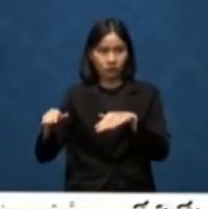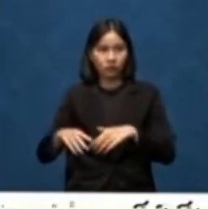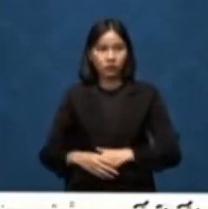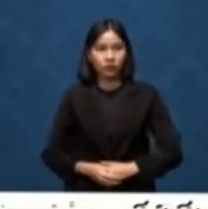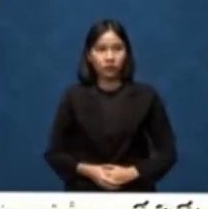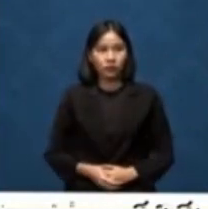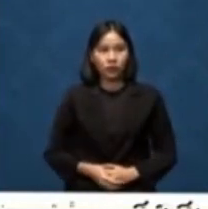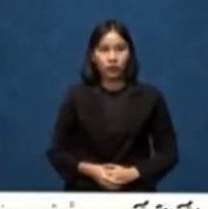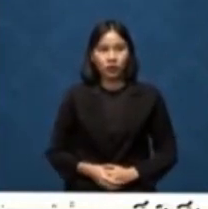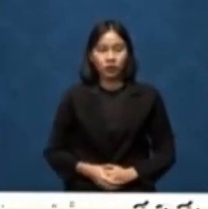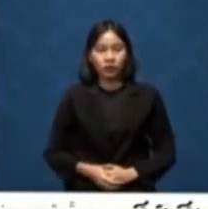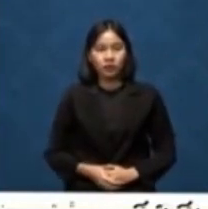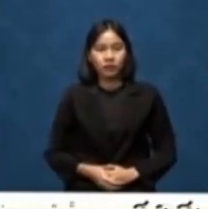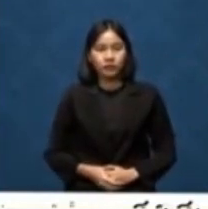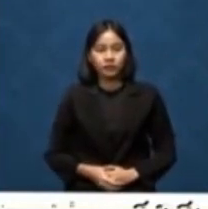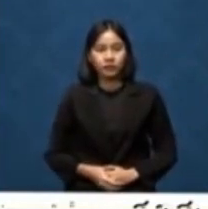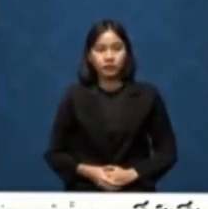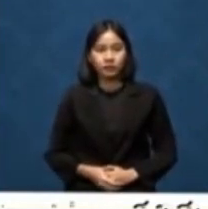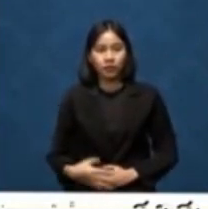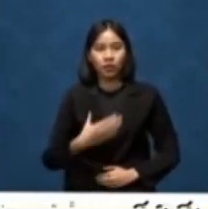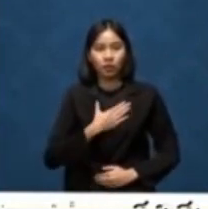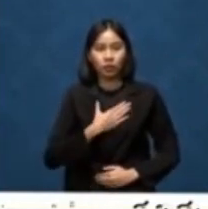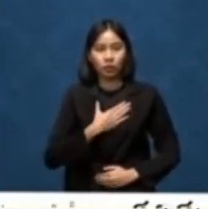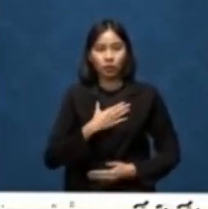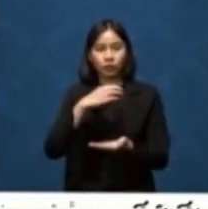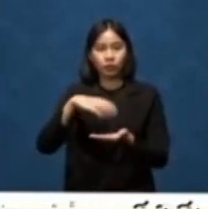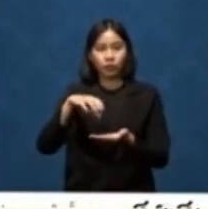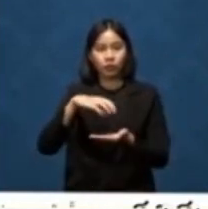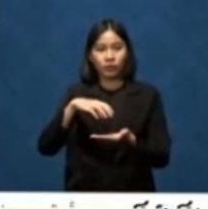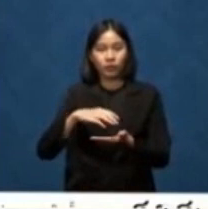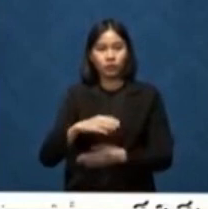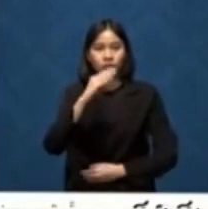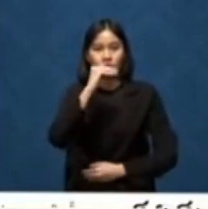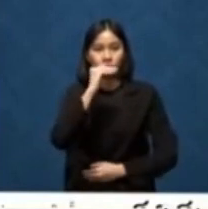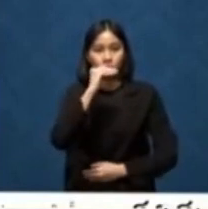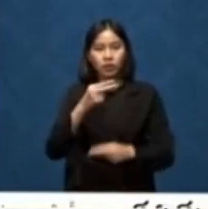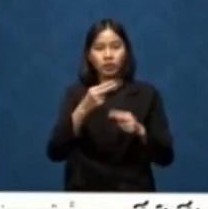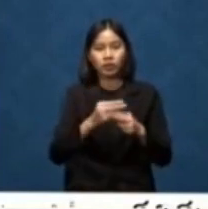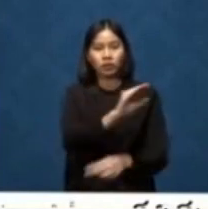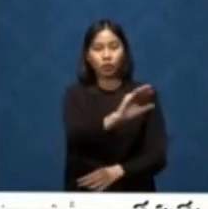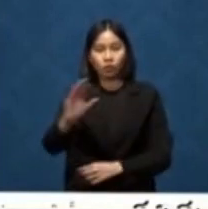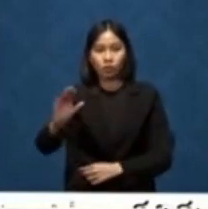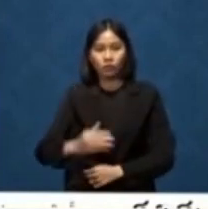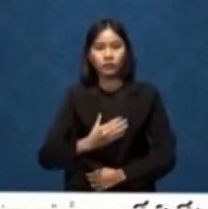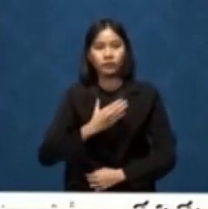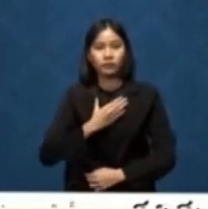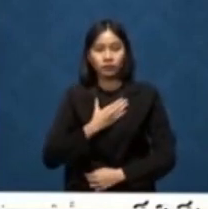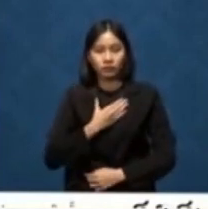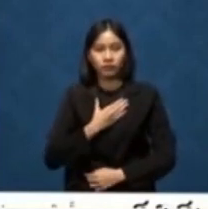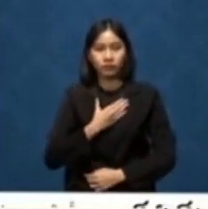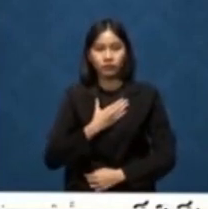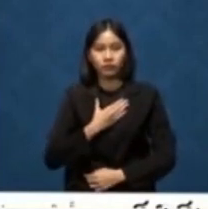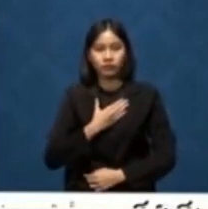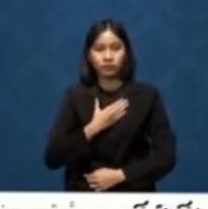พร้อมนะครับพร้อมครับพร้อมครับผมจะกล่าวนำ